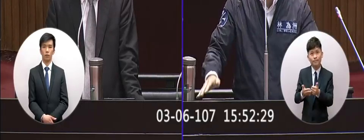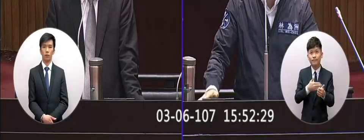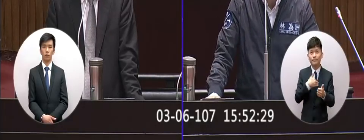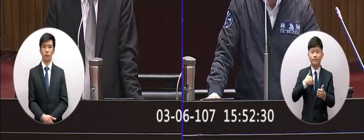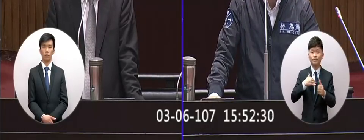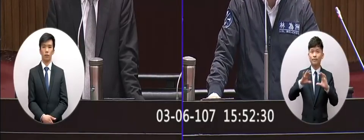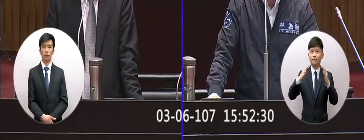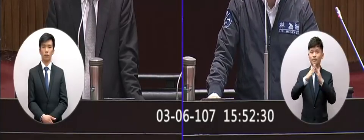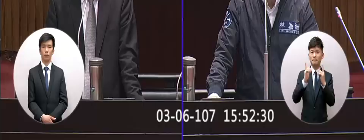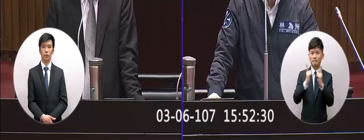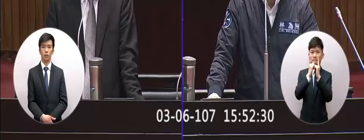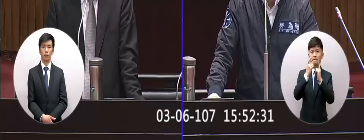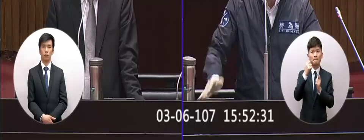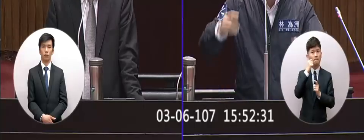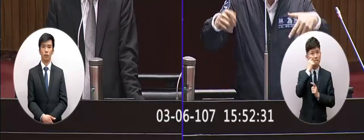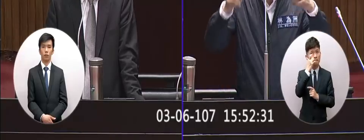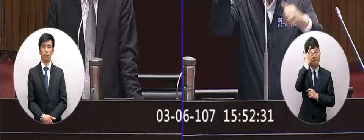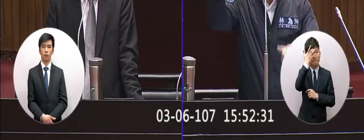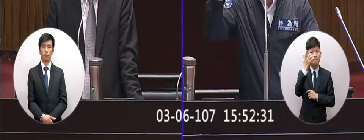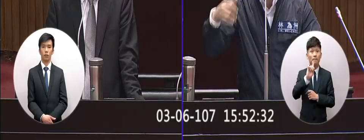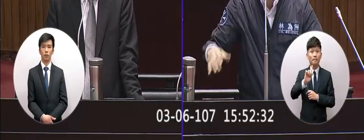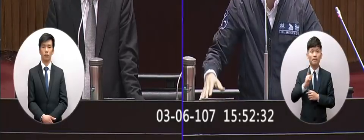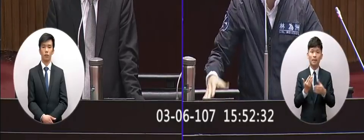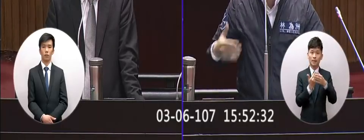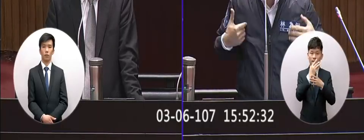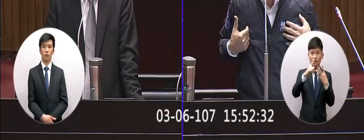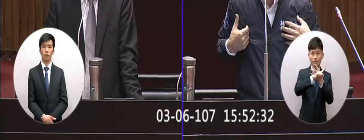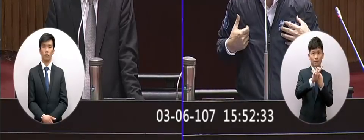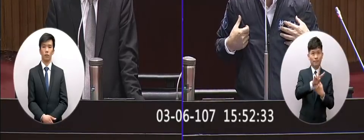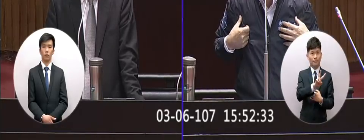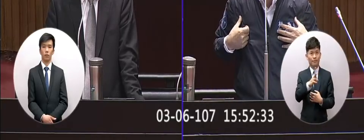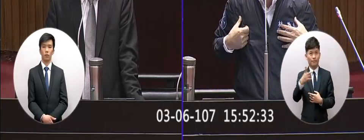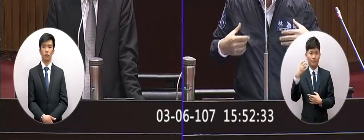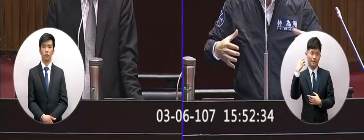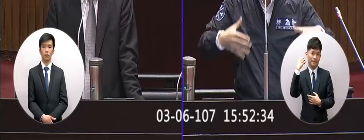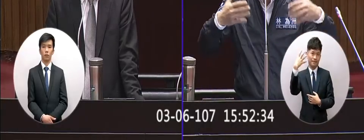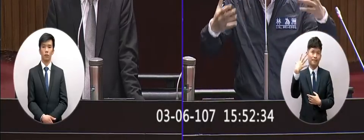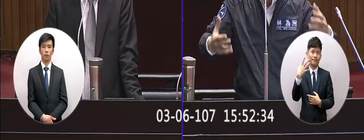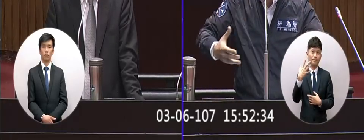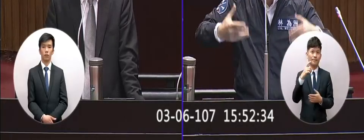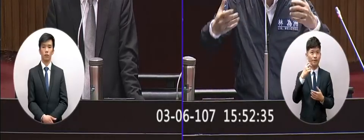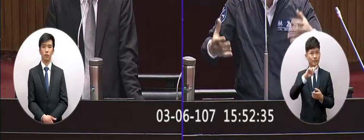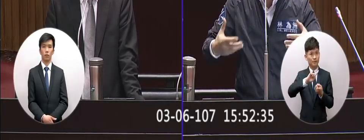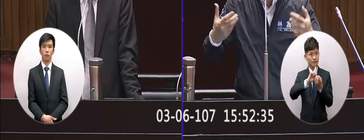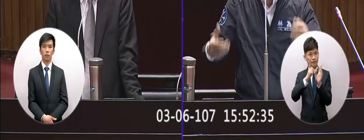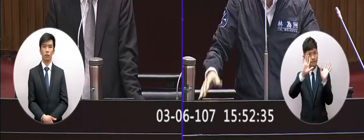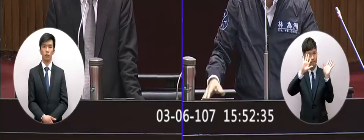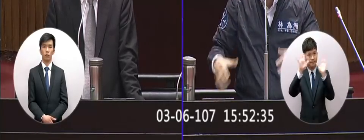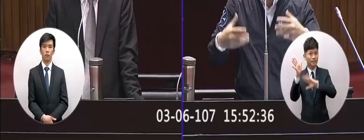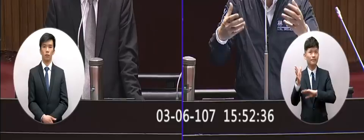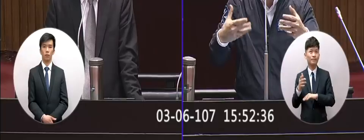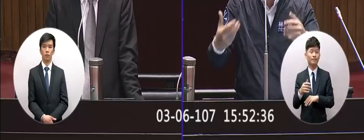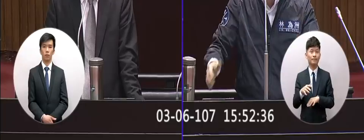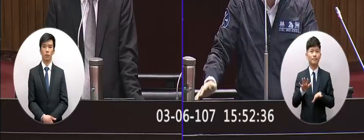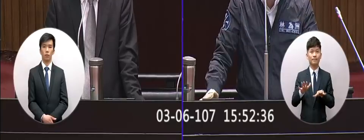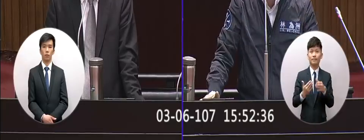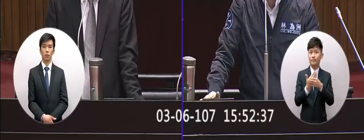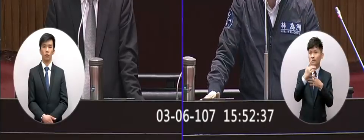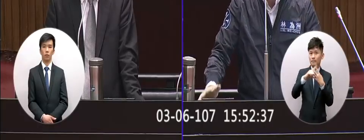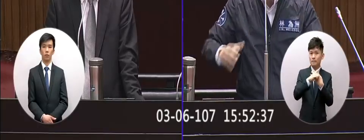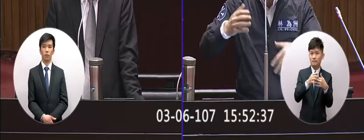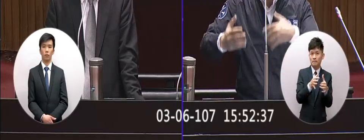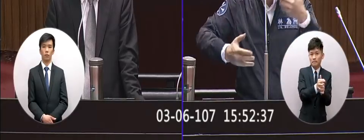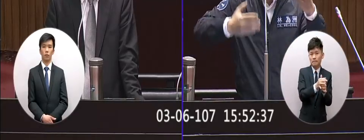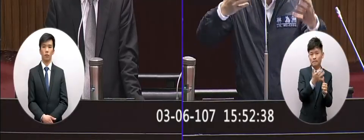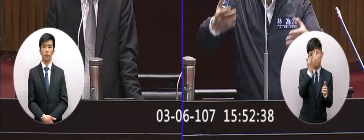所面临的困境，就是产业转型。这个现在是大家都知道，这是台湾现在产业方面很重要的一个困